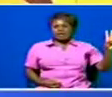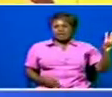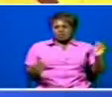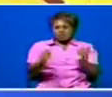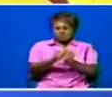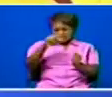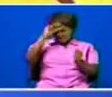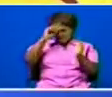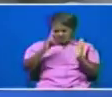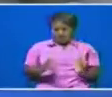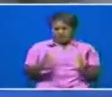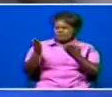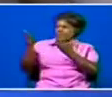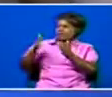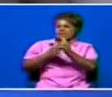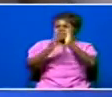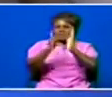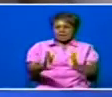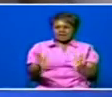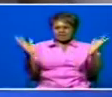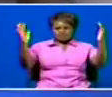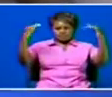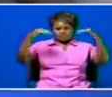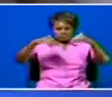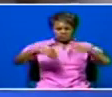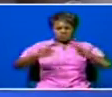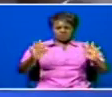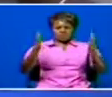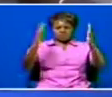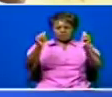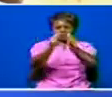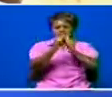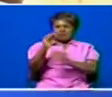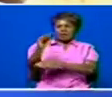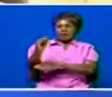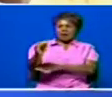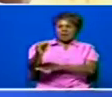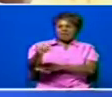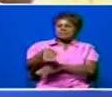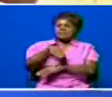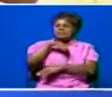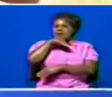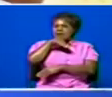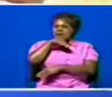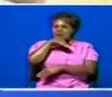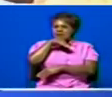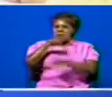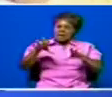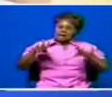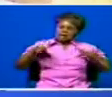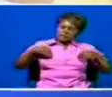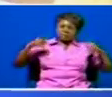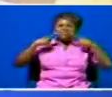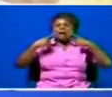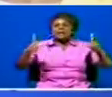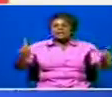John Lonyangapuo, viongozi wa eneo hilo waliungana kusherehekea pamoja wakimuomba kiongozi wa pinzani Raila Odinga kukubali matokeo